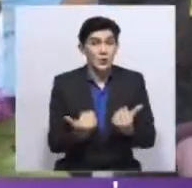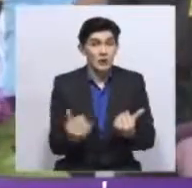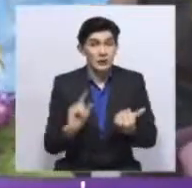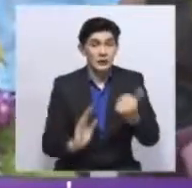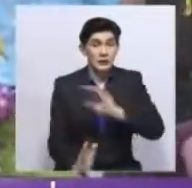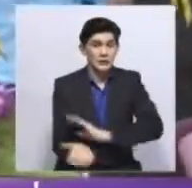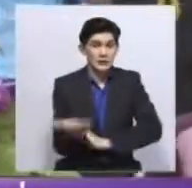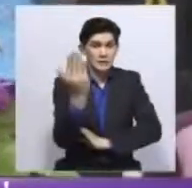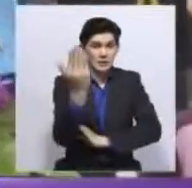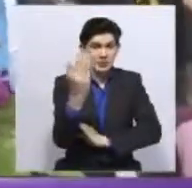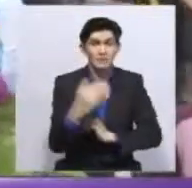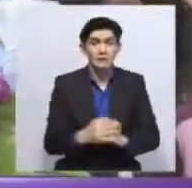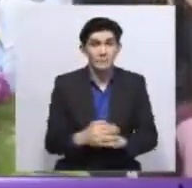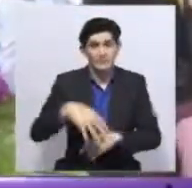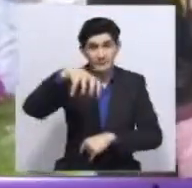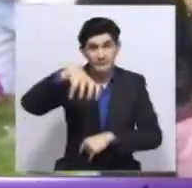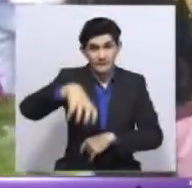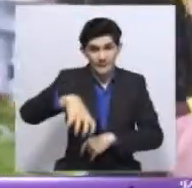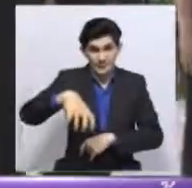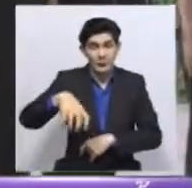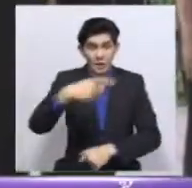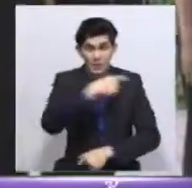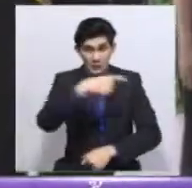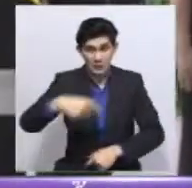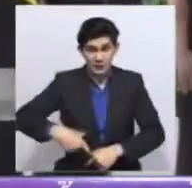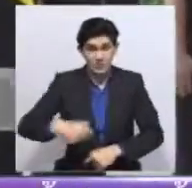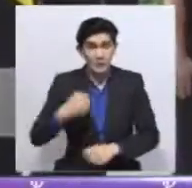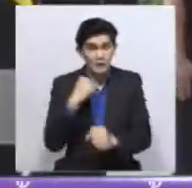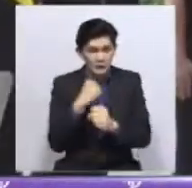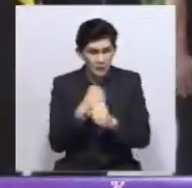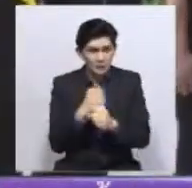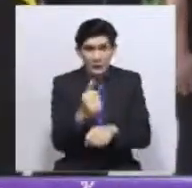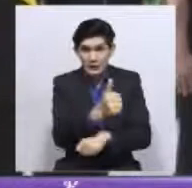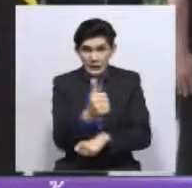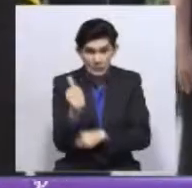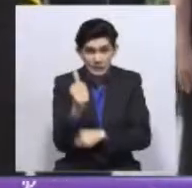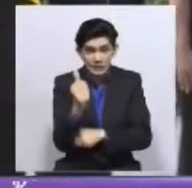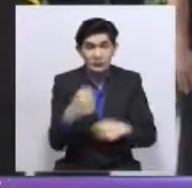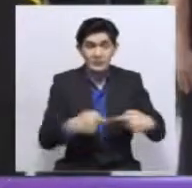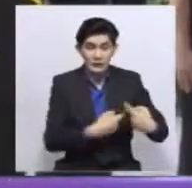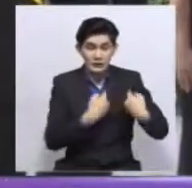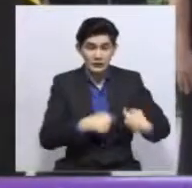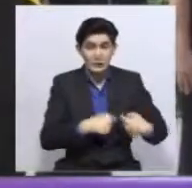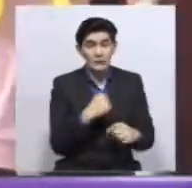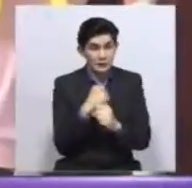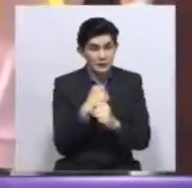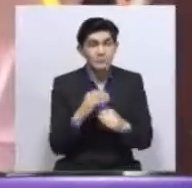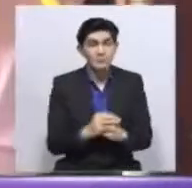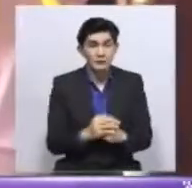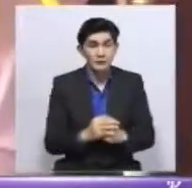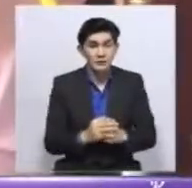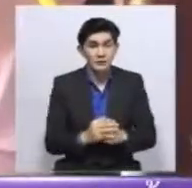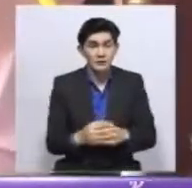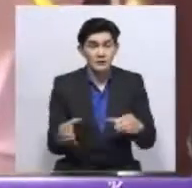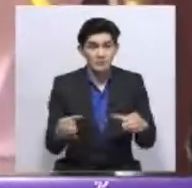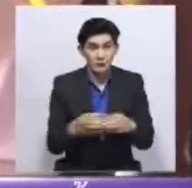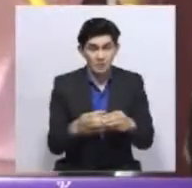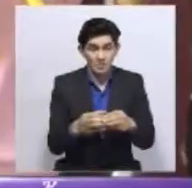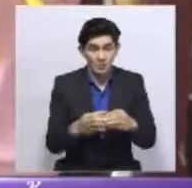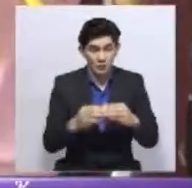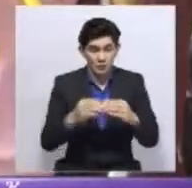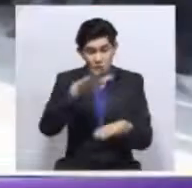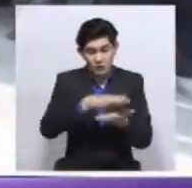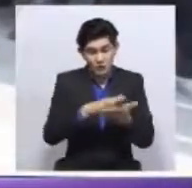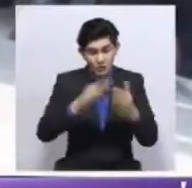บรรยากาศของช่วงเช้าวันนี้นะครับที่หน่วยพระราชทานและประชาชนจิตอาสาเราทำความดีด้วยหัวใจนะครับรวมพลกันที่โรงเรียนวั